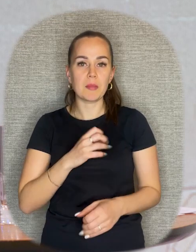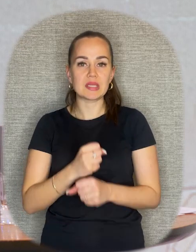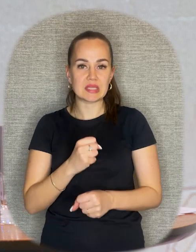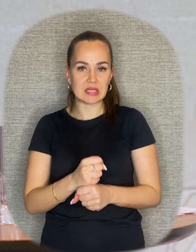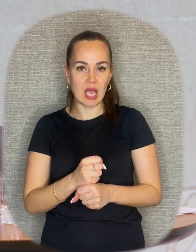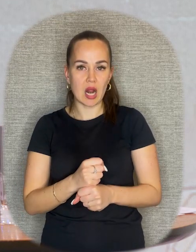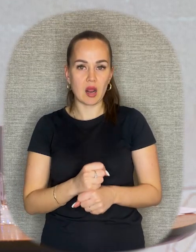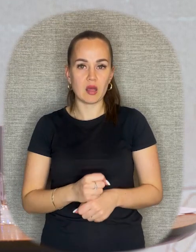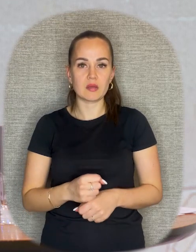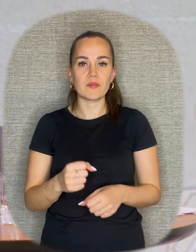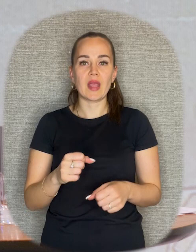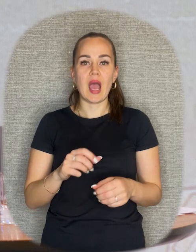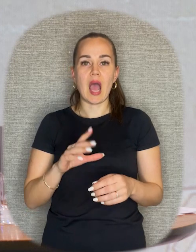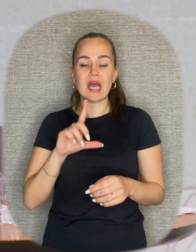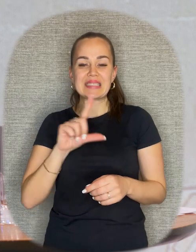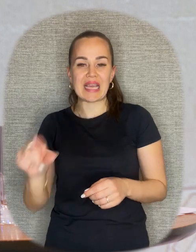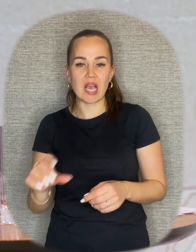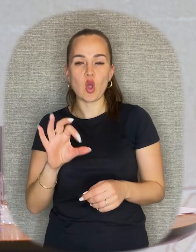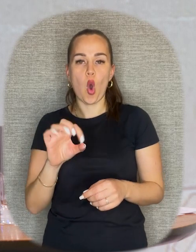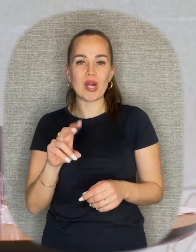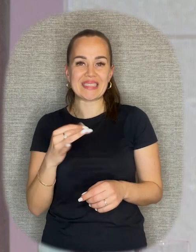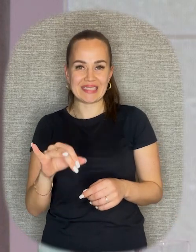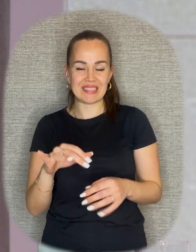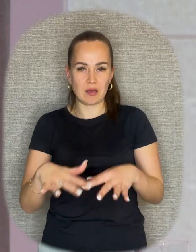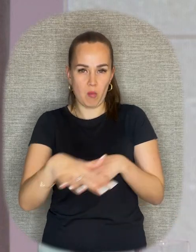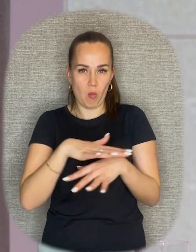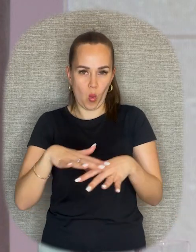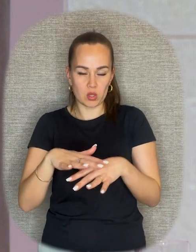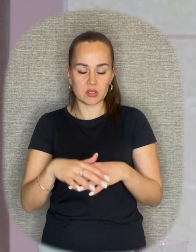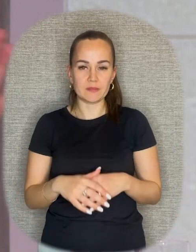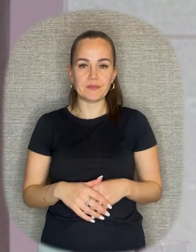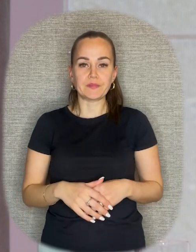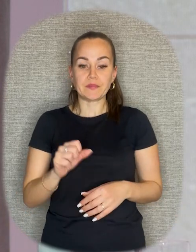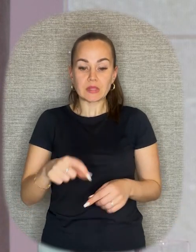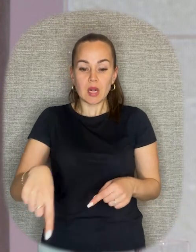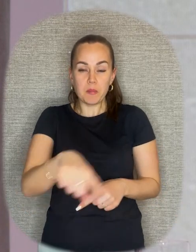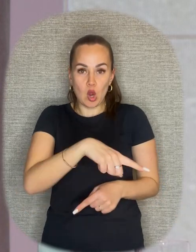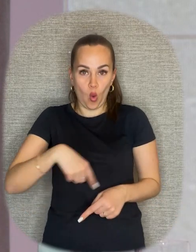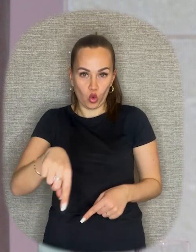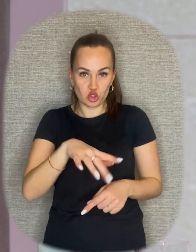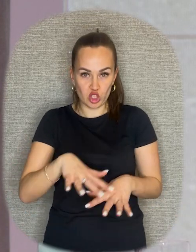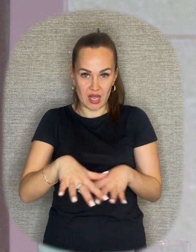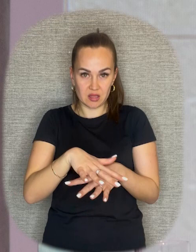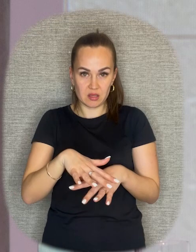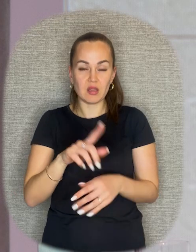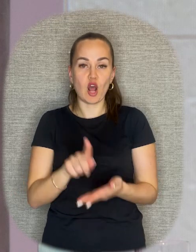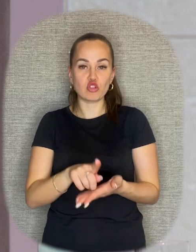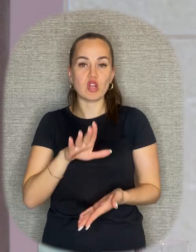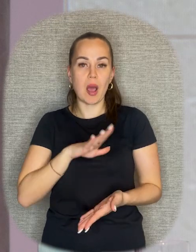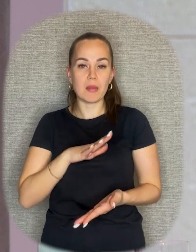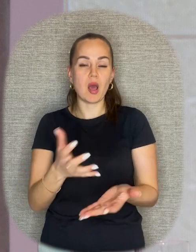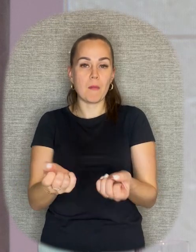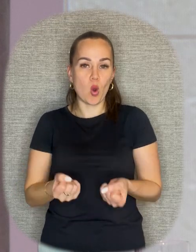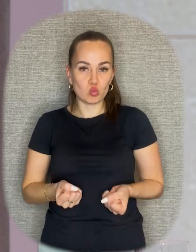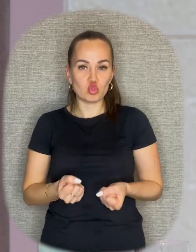тем не менее многое удалось реализовать как я уже сказала был сделан съезд охтинского моста другой